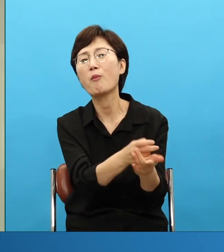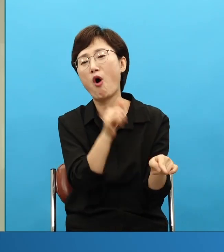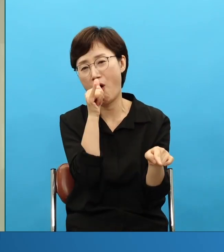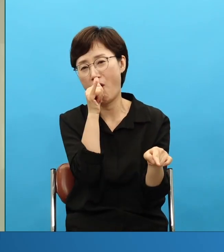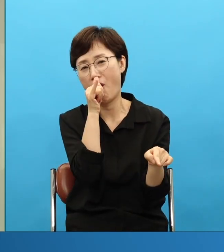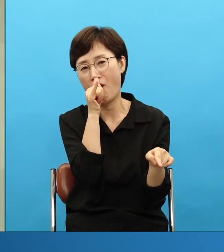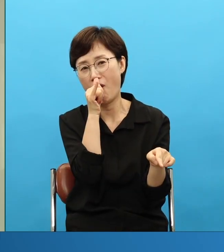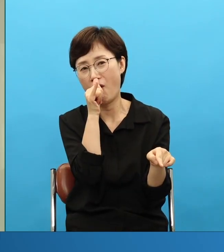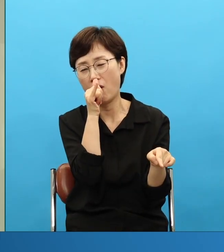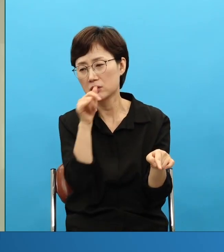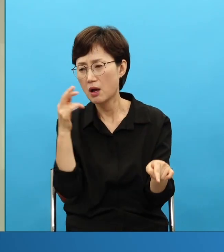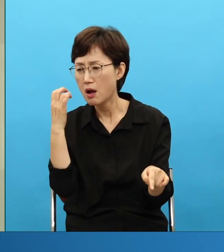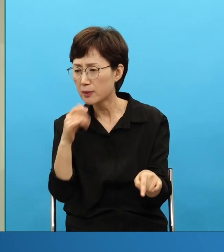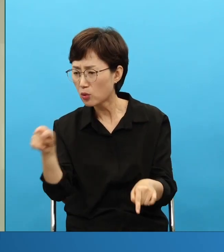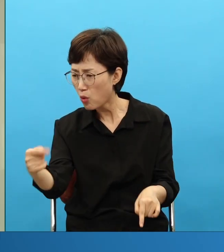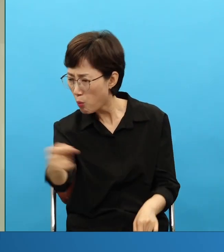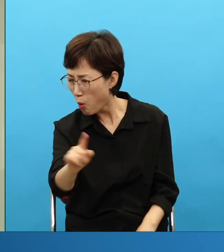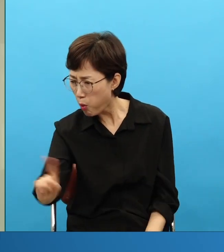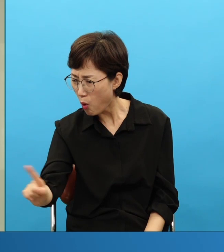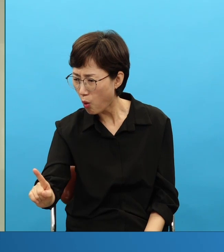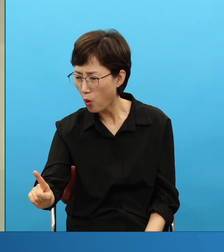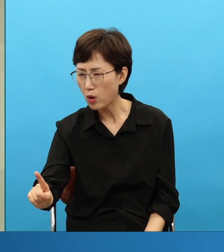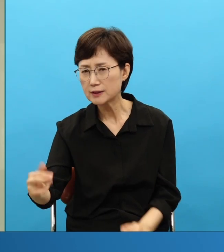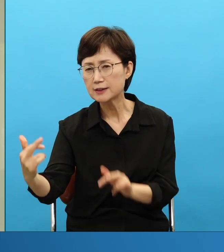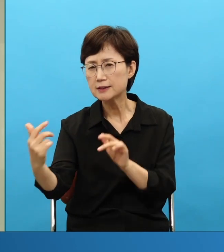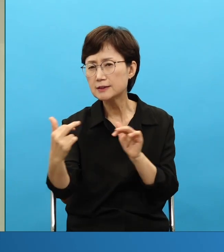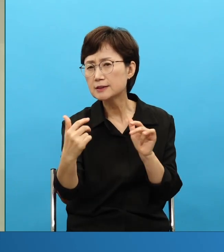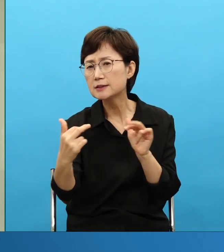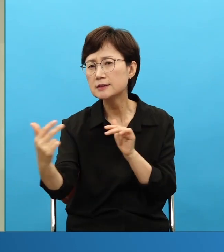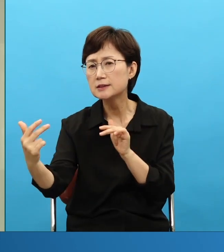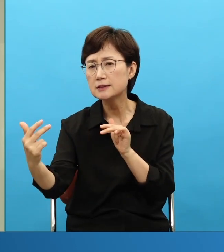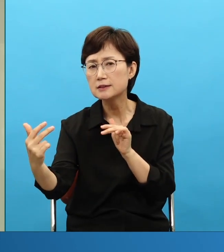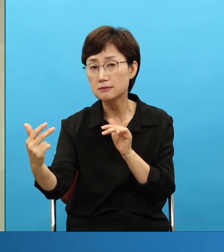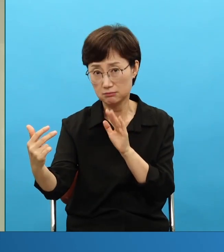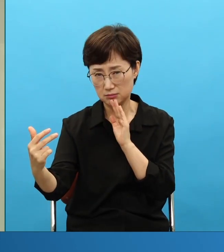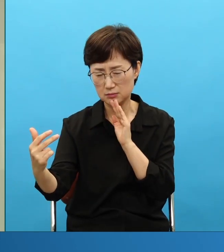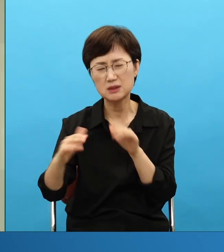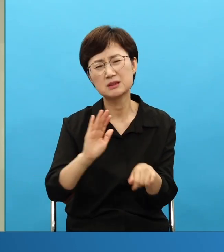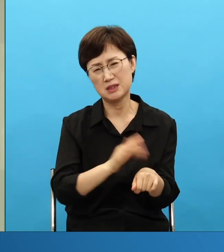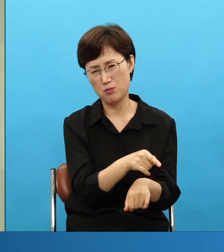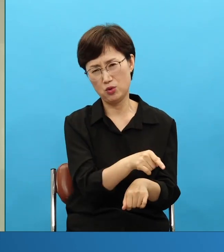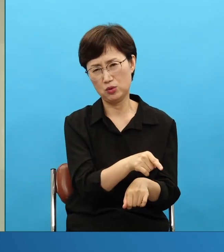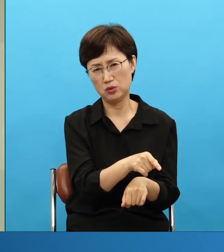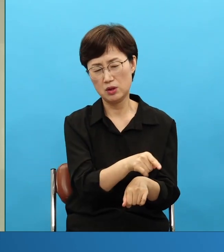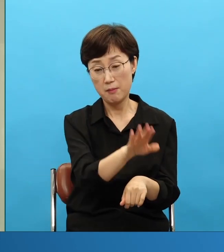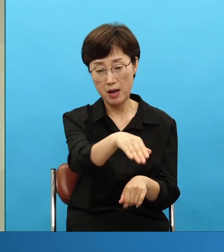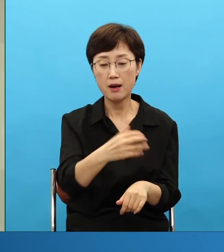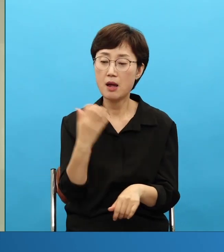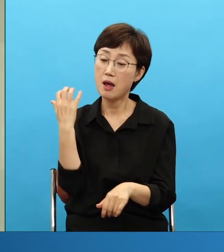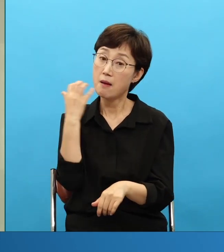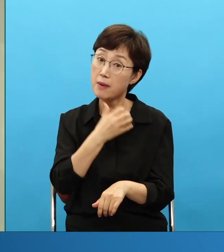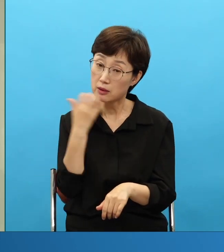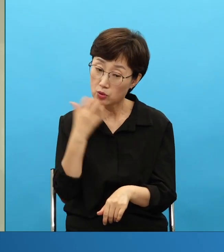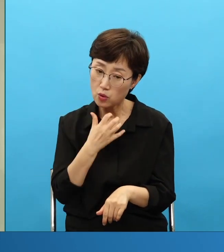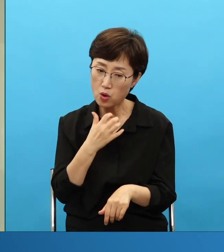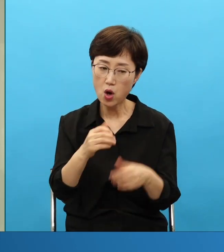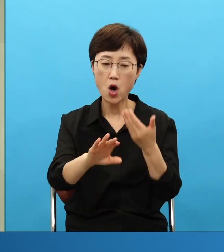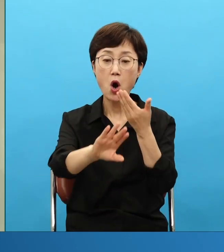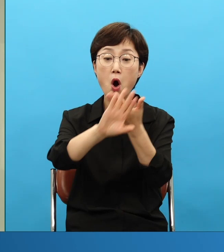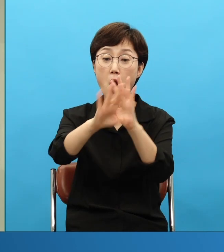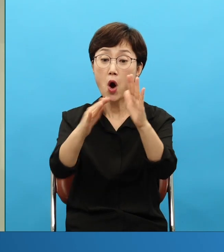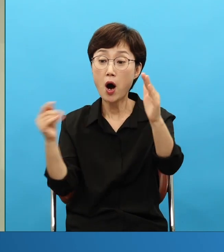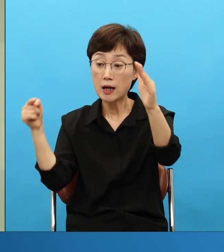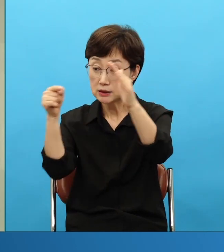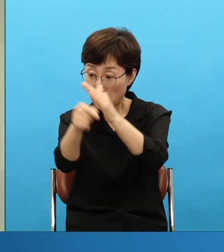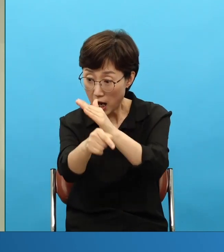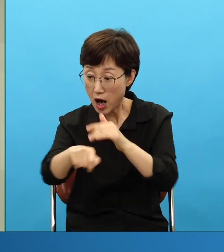about. 예수님께서 약속하신 것이 이루어졌구나. 이래 될 거 아니에요. They should rather have said, oh, what Jesus spoke about has been